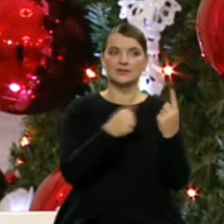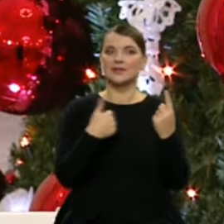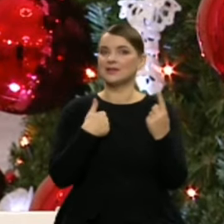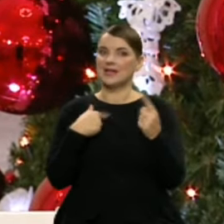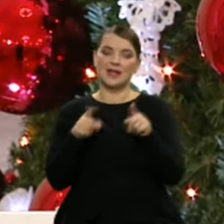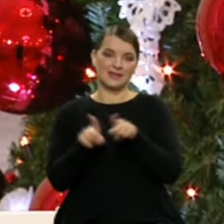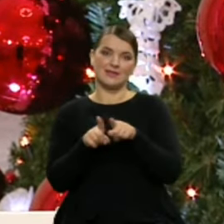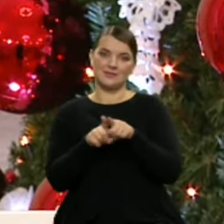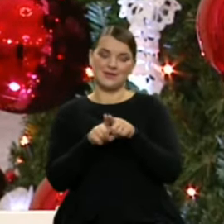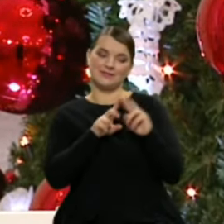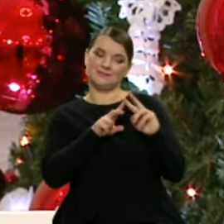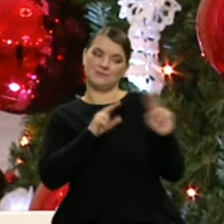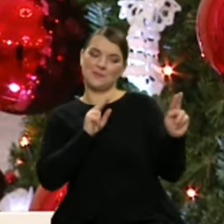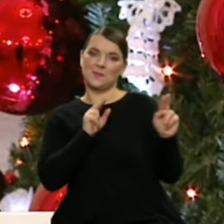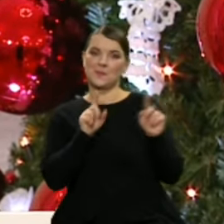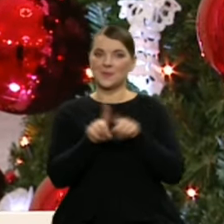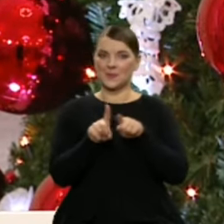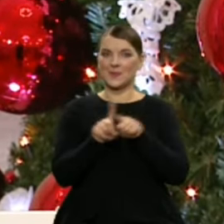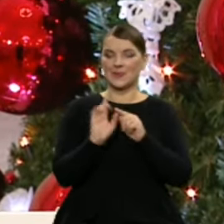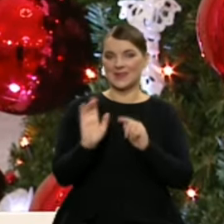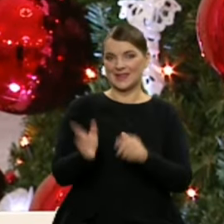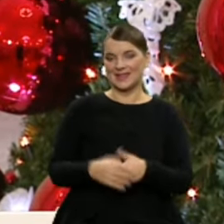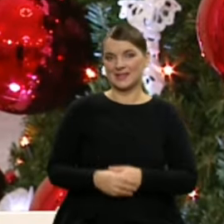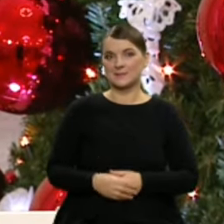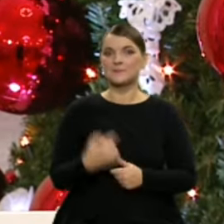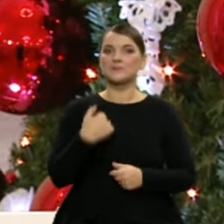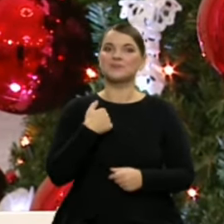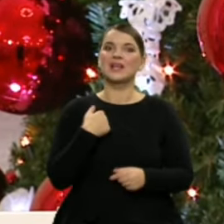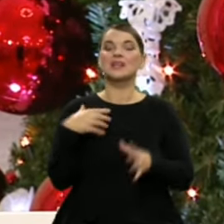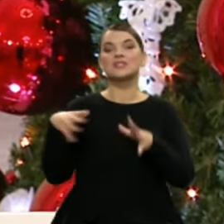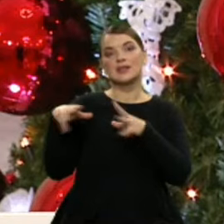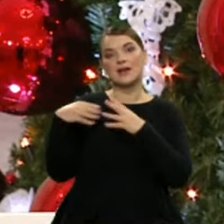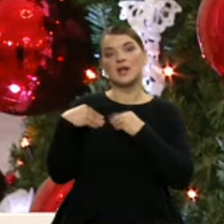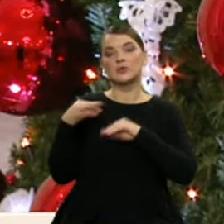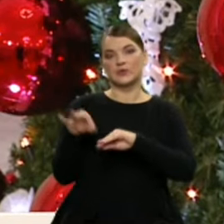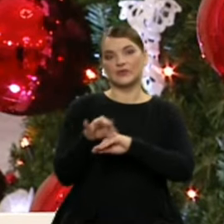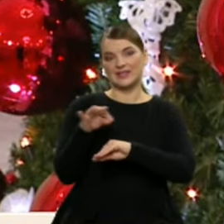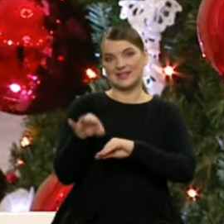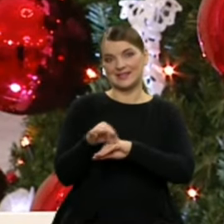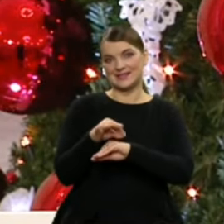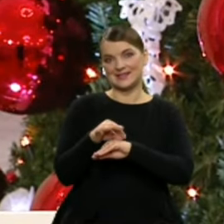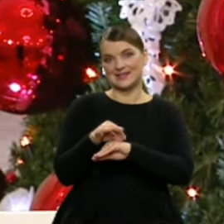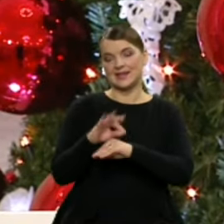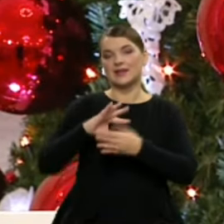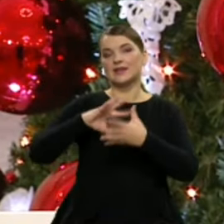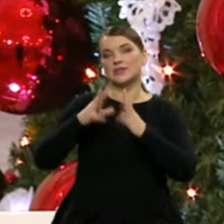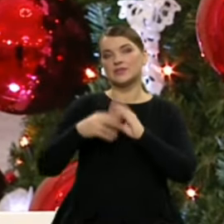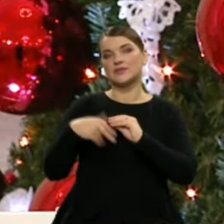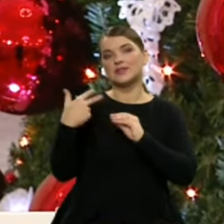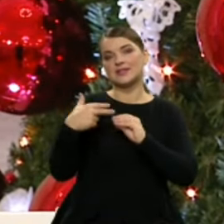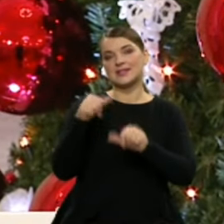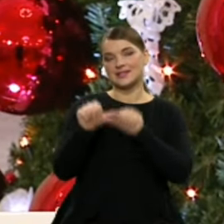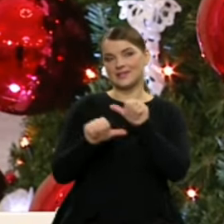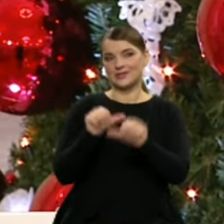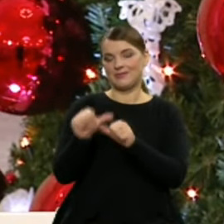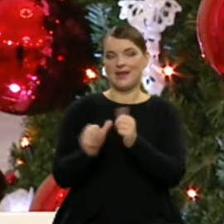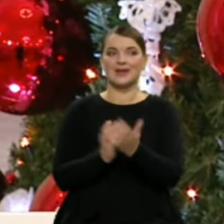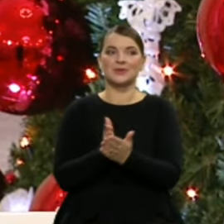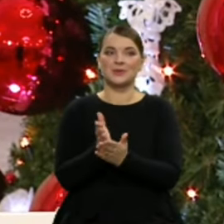ir mano pasakojimas. Mes su vyru Alvydu esam susituokę 30 metų.